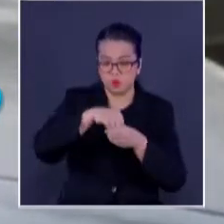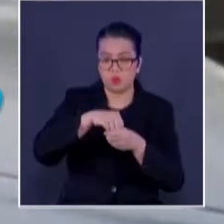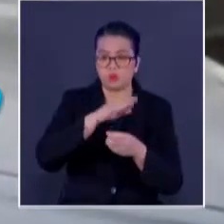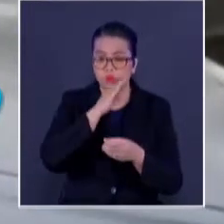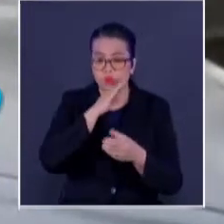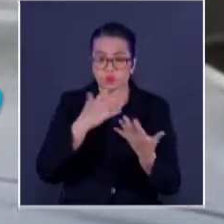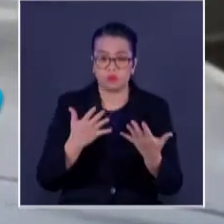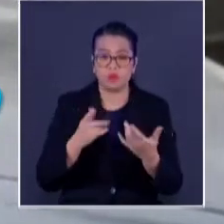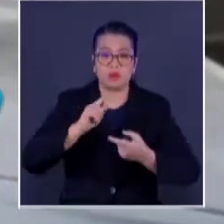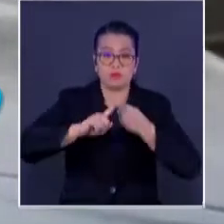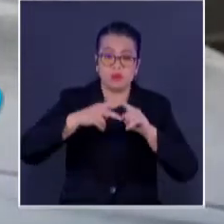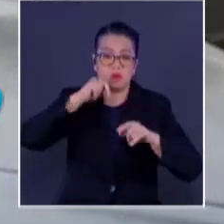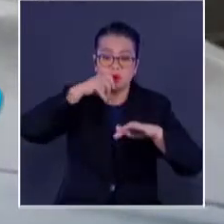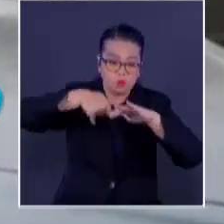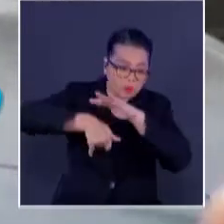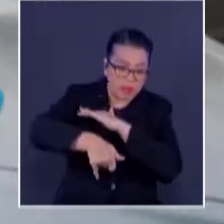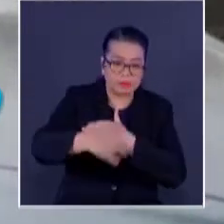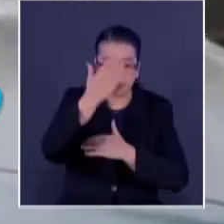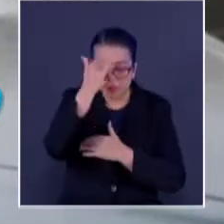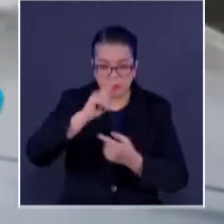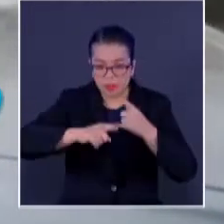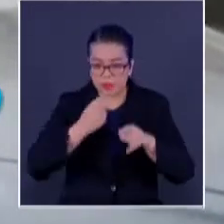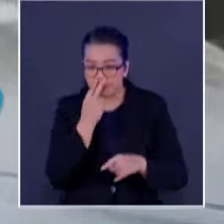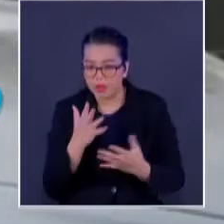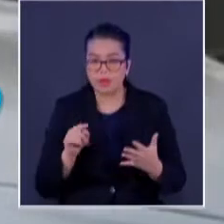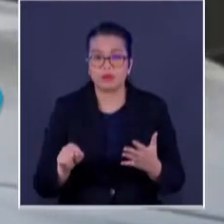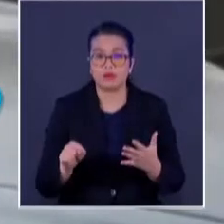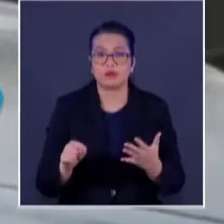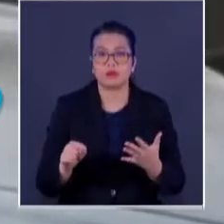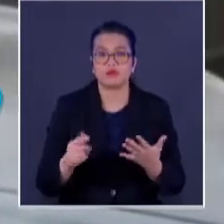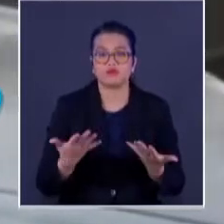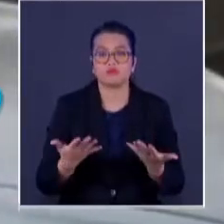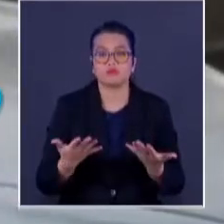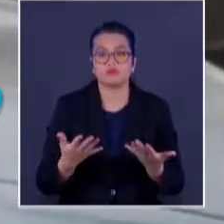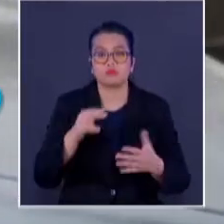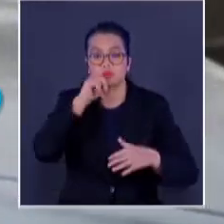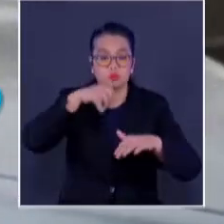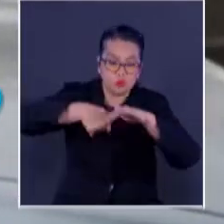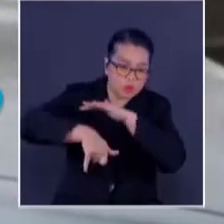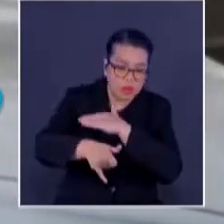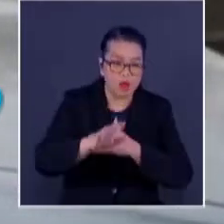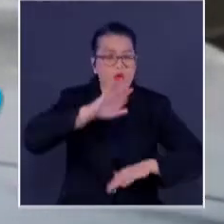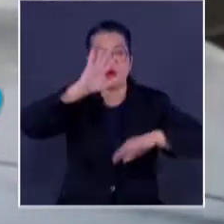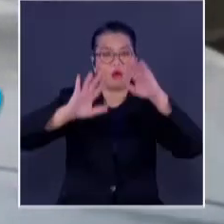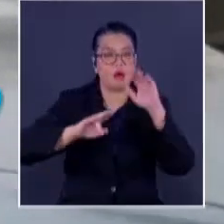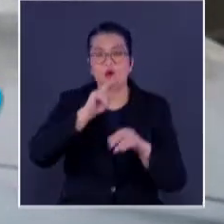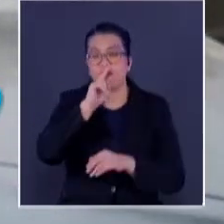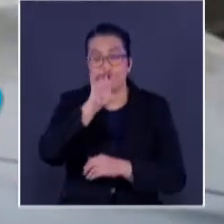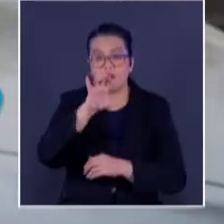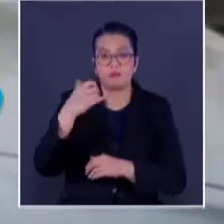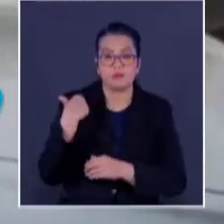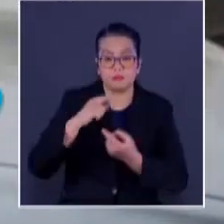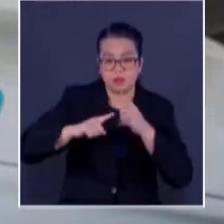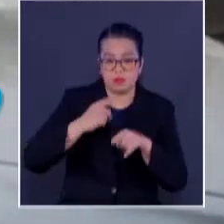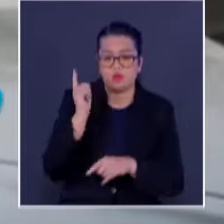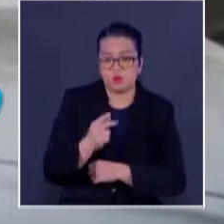าเกิดว่าเขาจมน้ำตอนนั้นทำไมเพื่อนไม่เห็นแล้วเขาเวลาจมน้ำมันก็ต้องขอความช่วยเหลืออะไรอย่างเงี้ยแต่อา